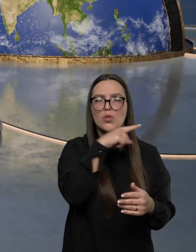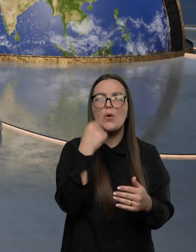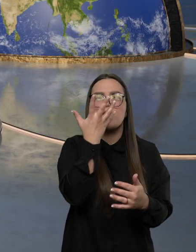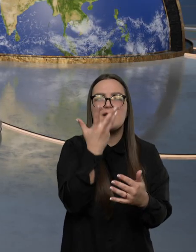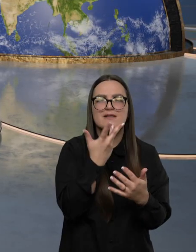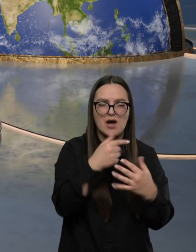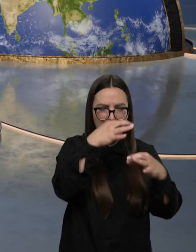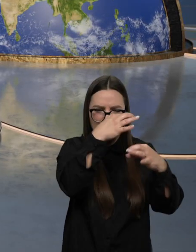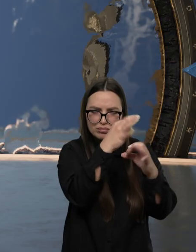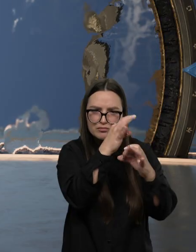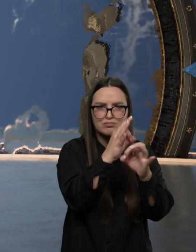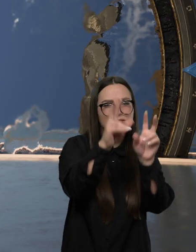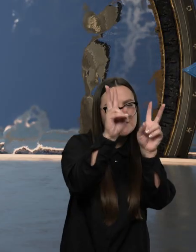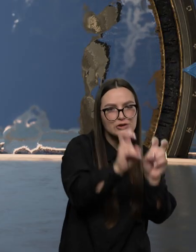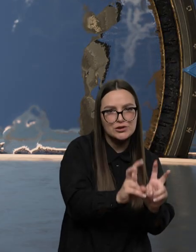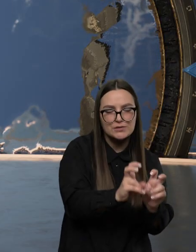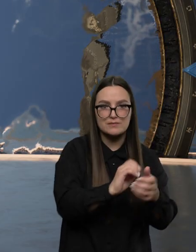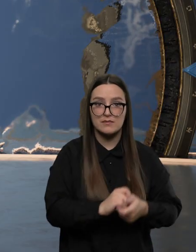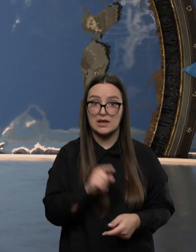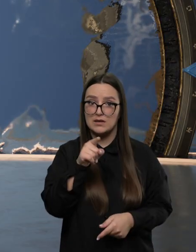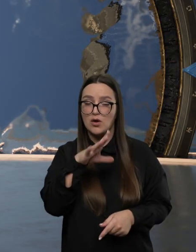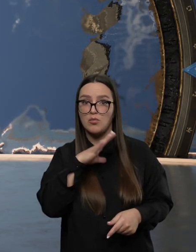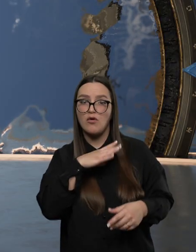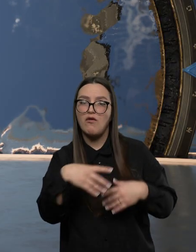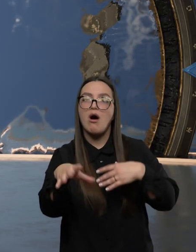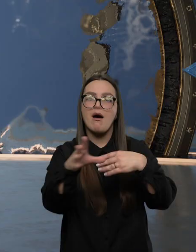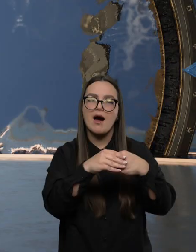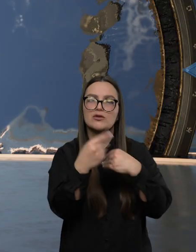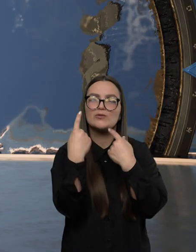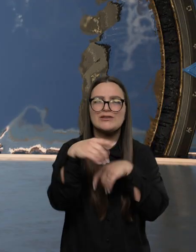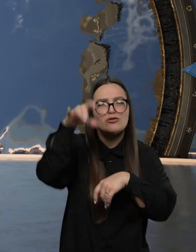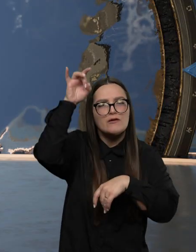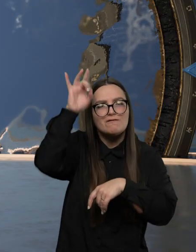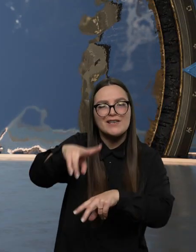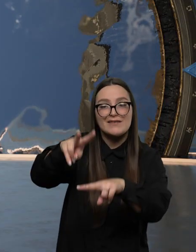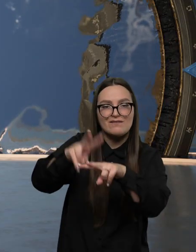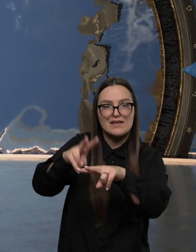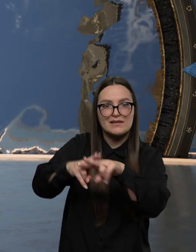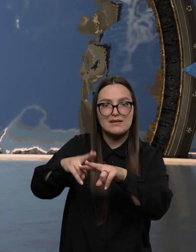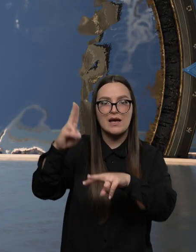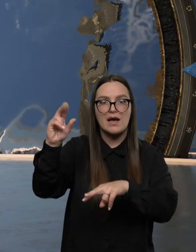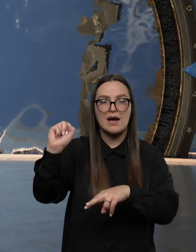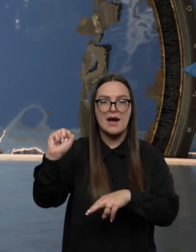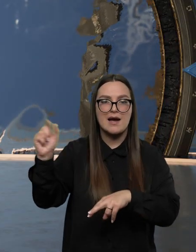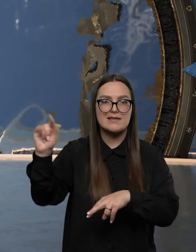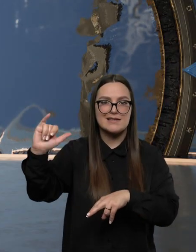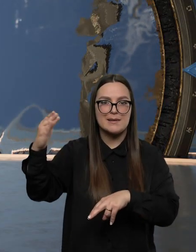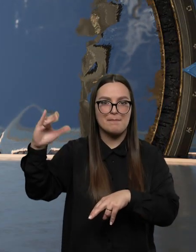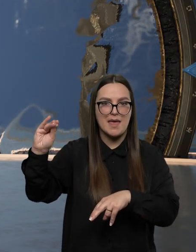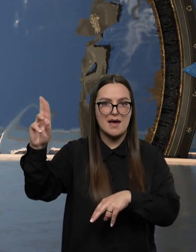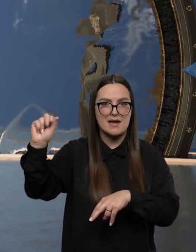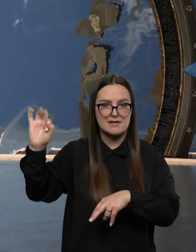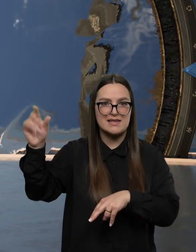fotometrinių sistemų tyrimas. Jie dviese su irgi kitų žinomų fizikų Kazimieru